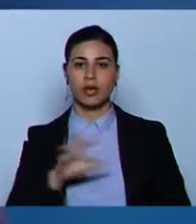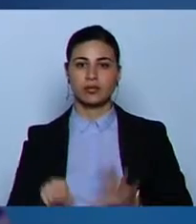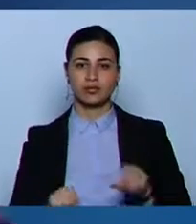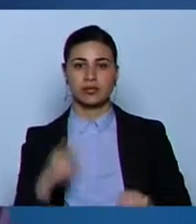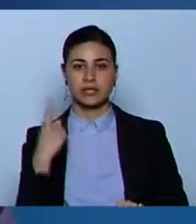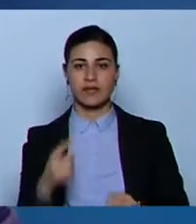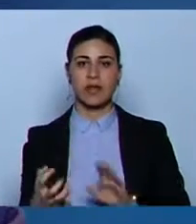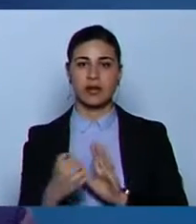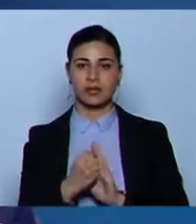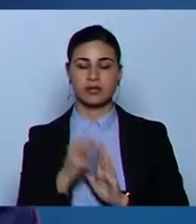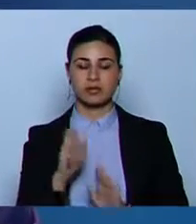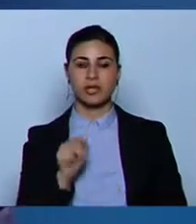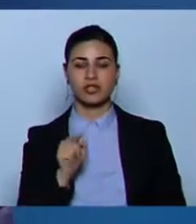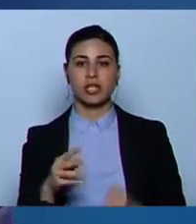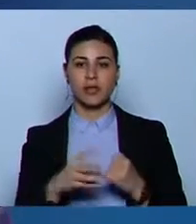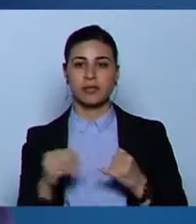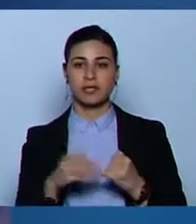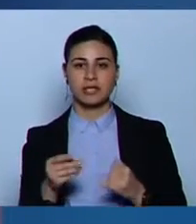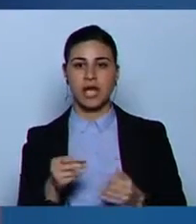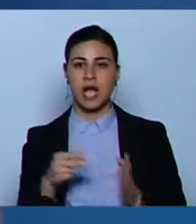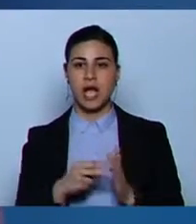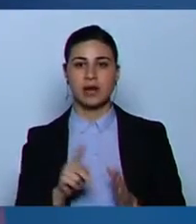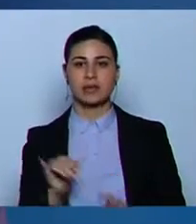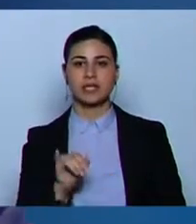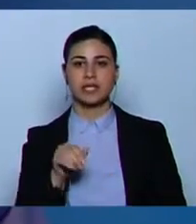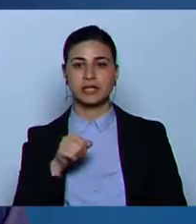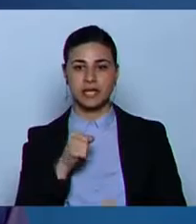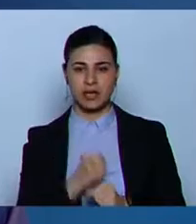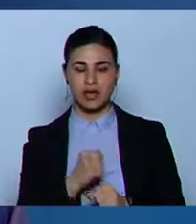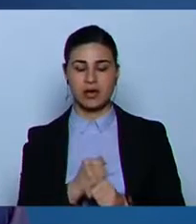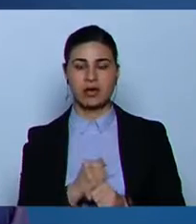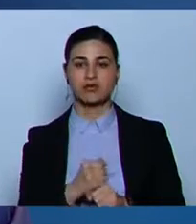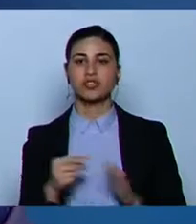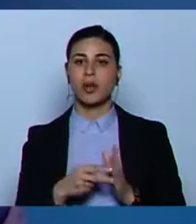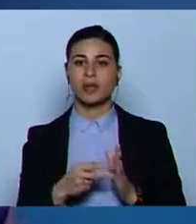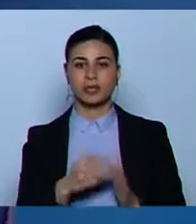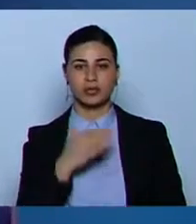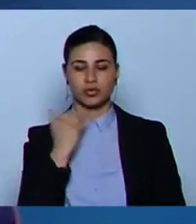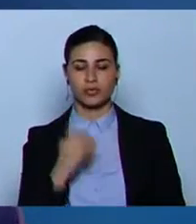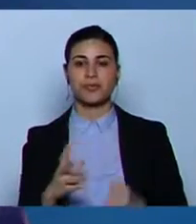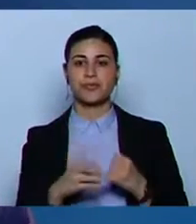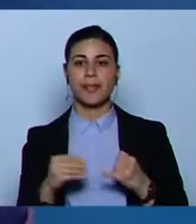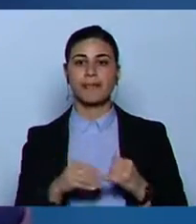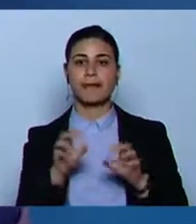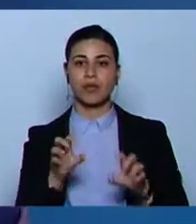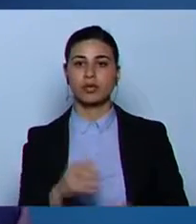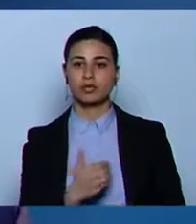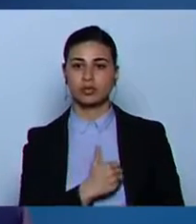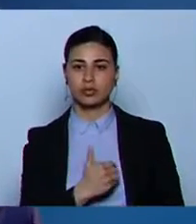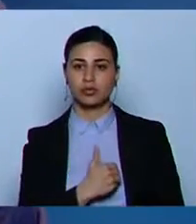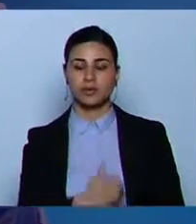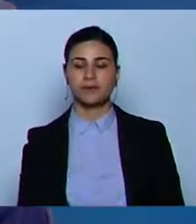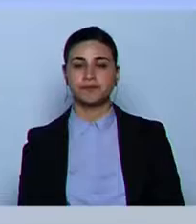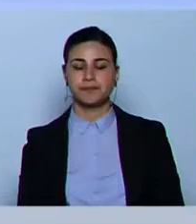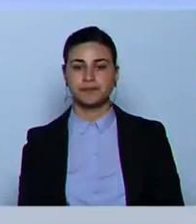სხვას და შენ მიწას არაფრად არაფასებ, იქ სადაც გაქვს, შეფასებულიც არ აქვს. მიწის კოდექსი. ხო, მაგრამ ბატონო მიშა,